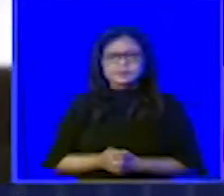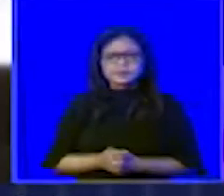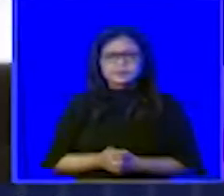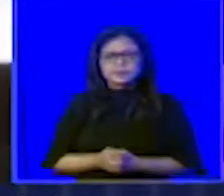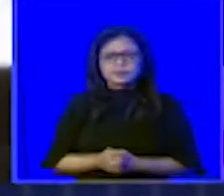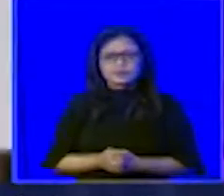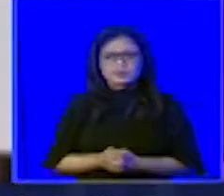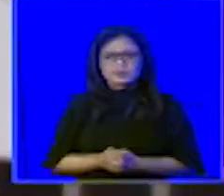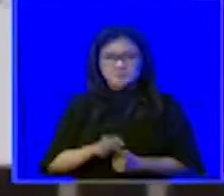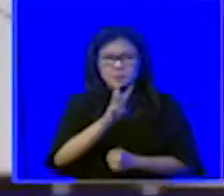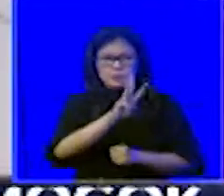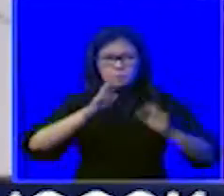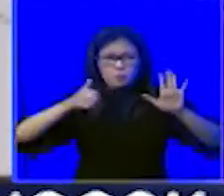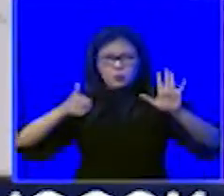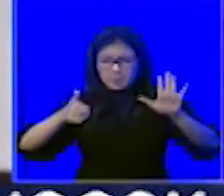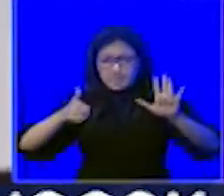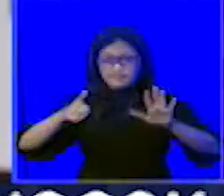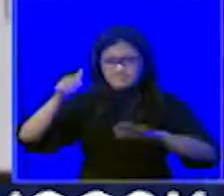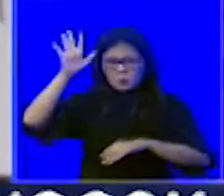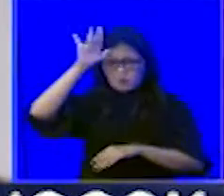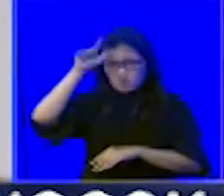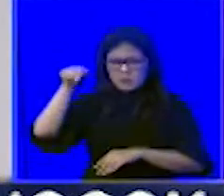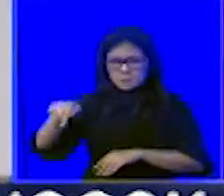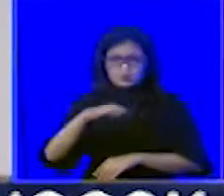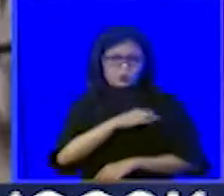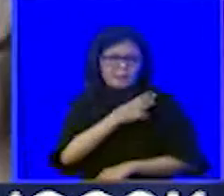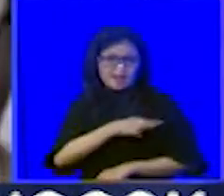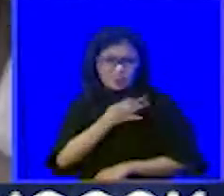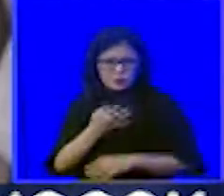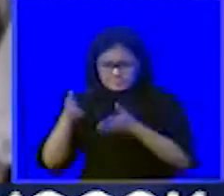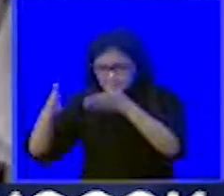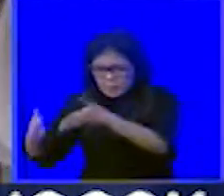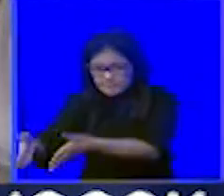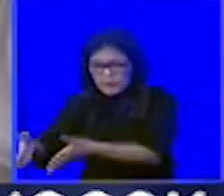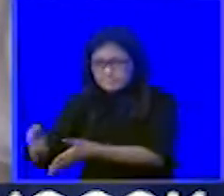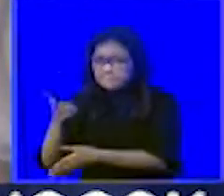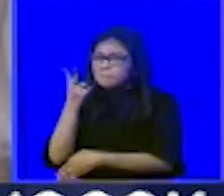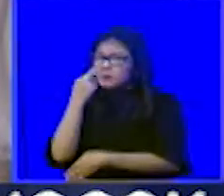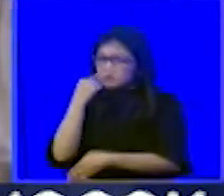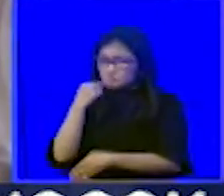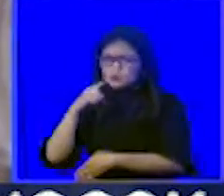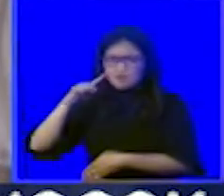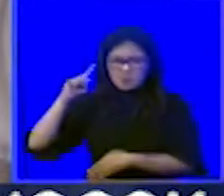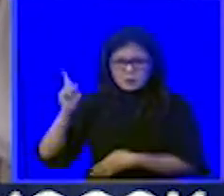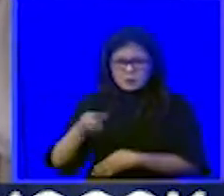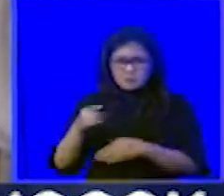Sebanyak 36 orang relawan pikul jenazah COVID-19 di tempat pemakaman umum Cikadut Bandung masih melakukan mogok kerja.